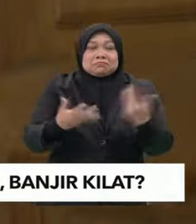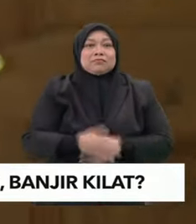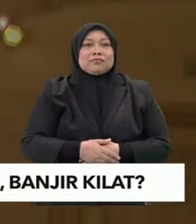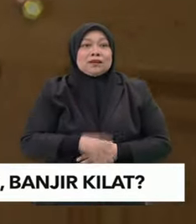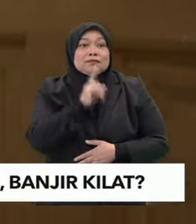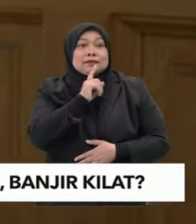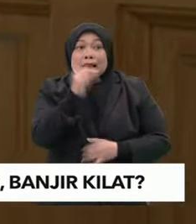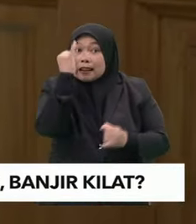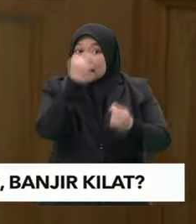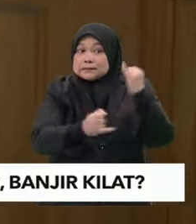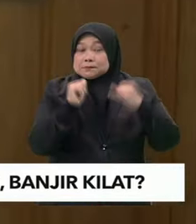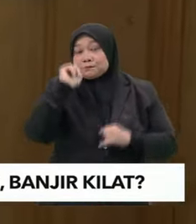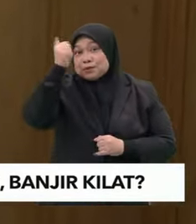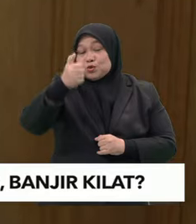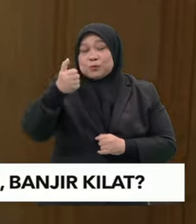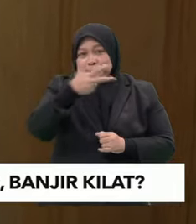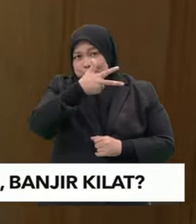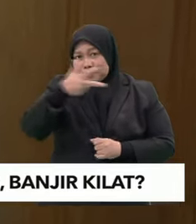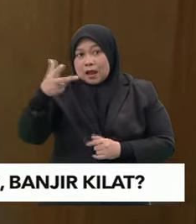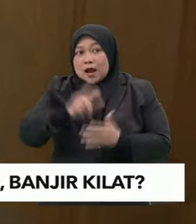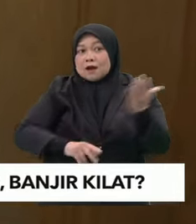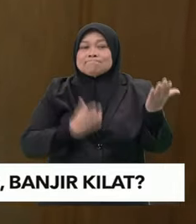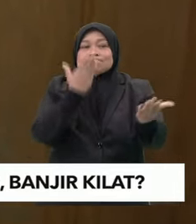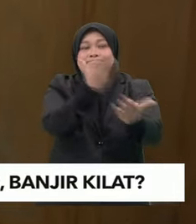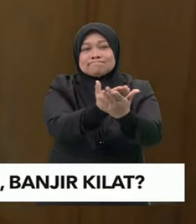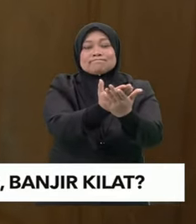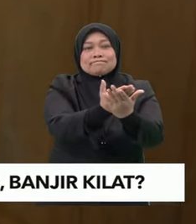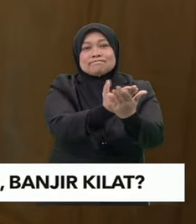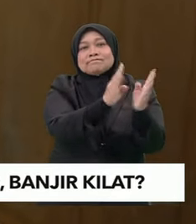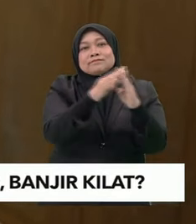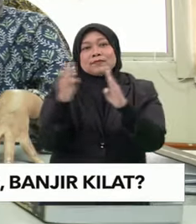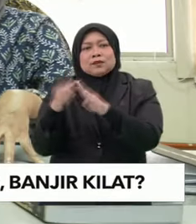siri akhir laporan ini esok berkaitan cadangan pakar perbandaran